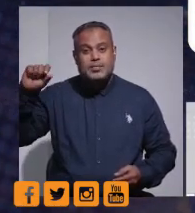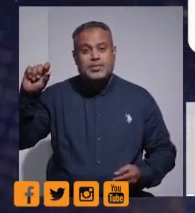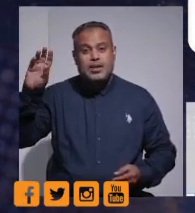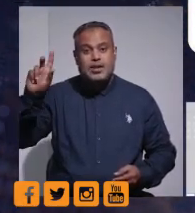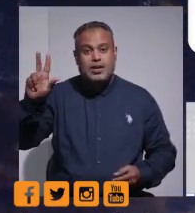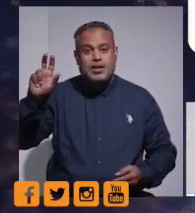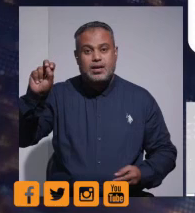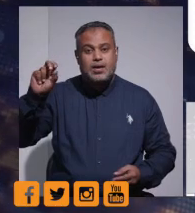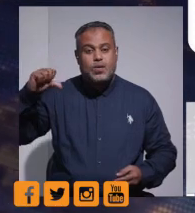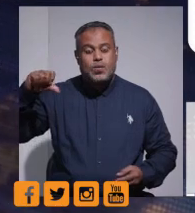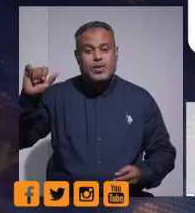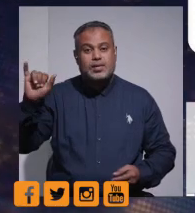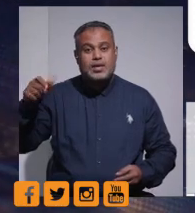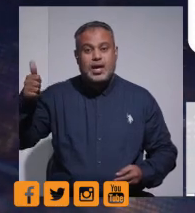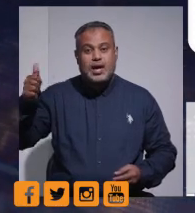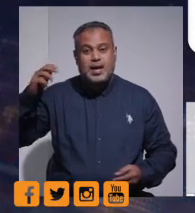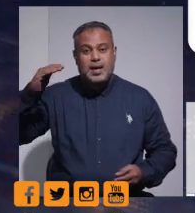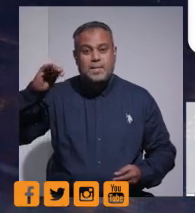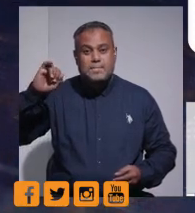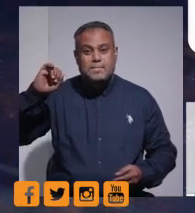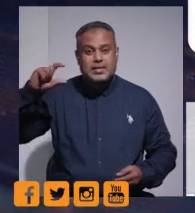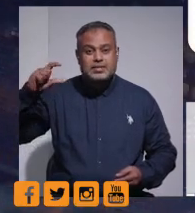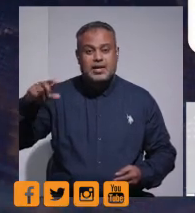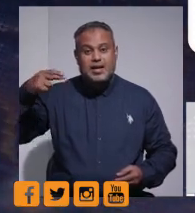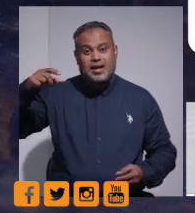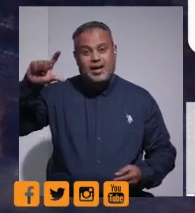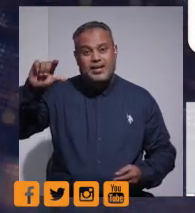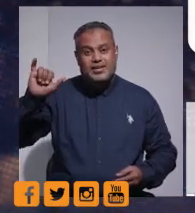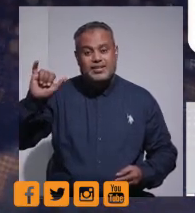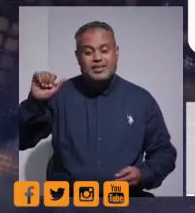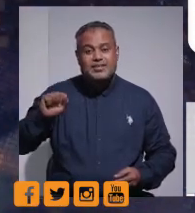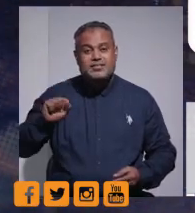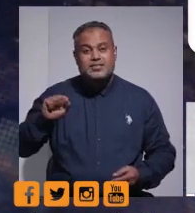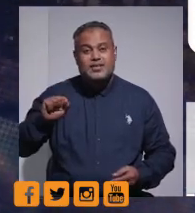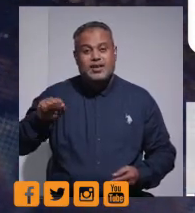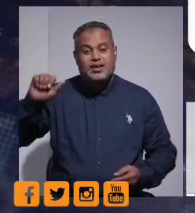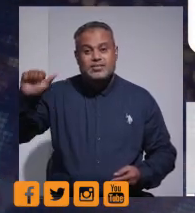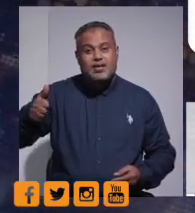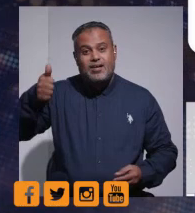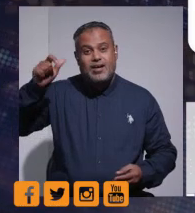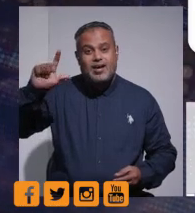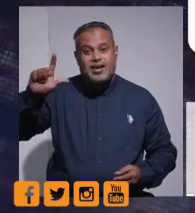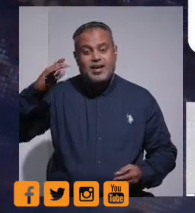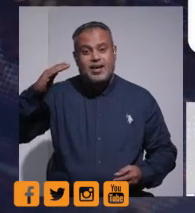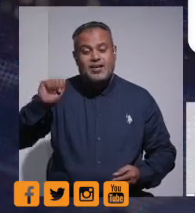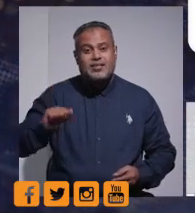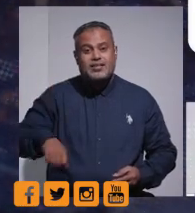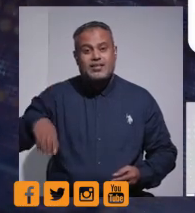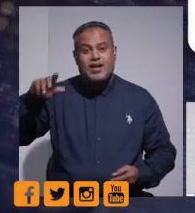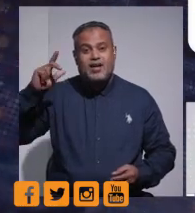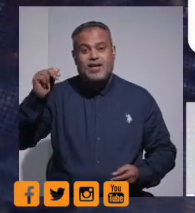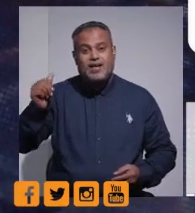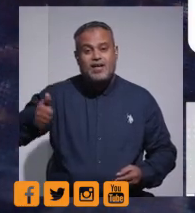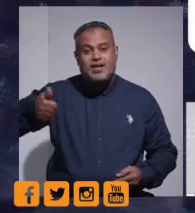احمد علي ناصر علي علي صالح محسن الحمادي صالح علي صالح باوقين خالد احمد